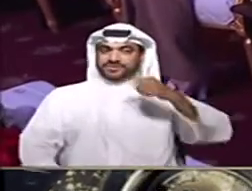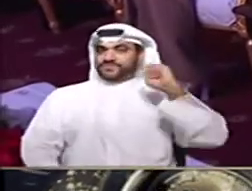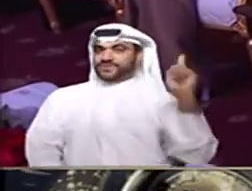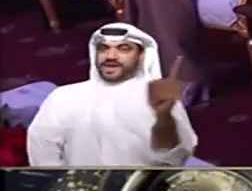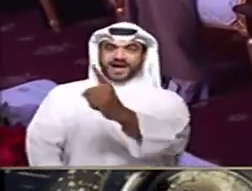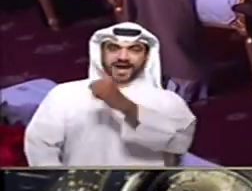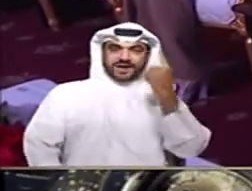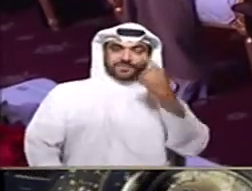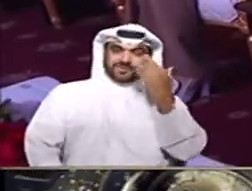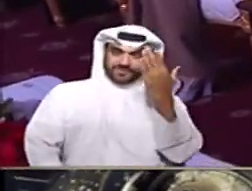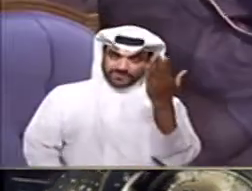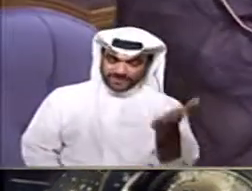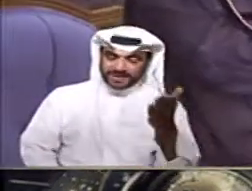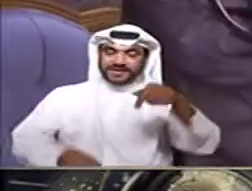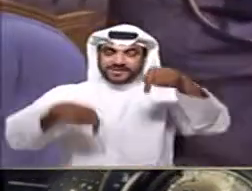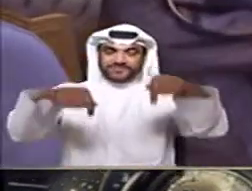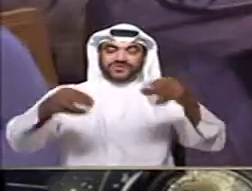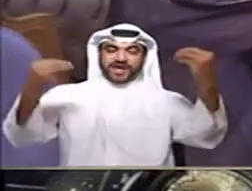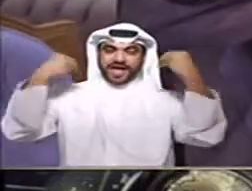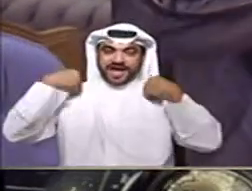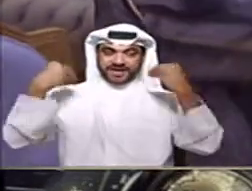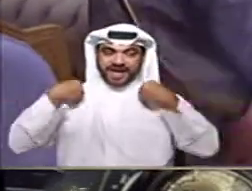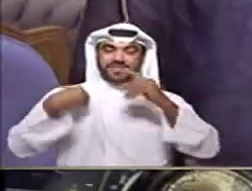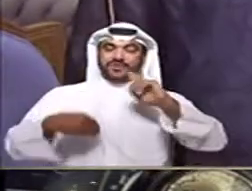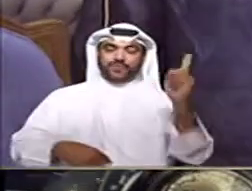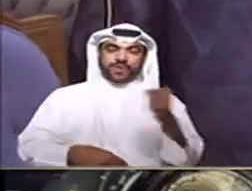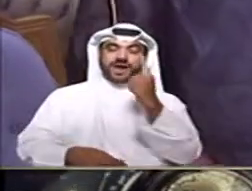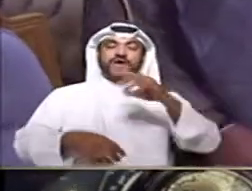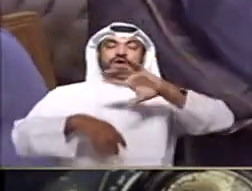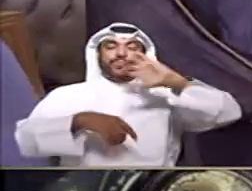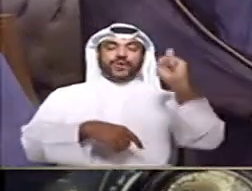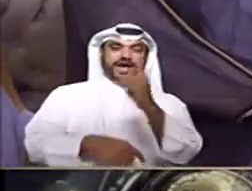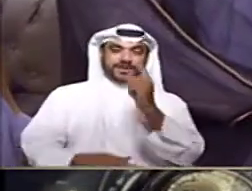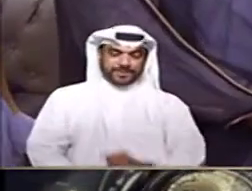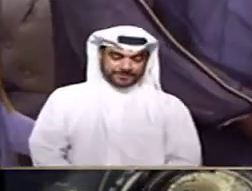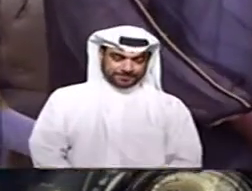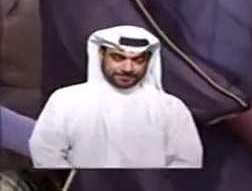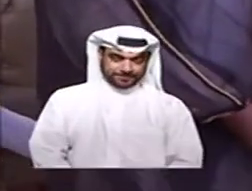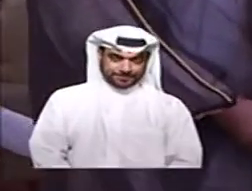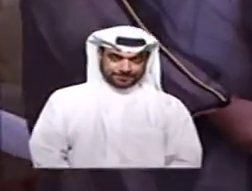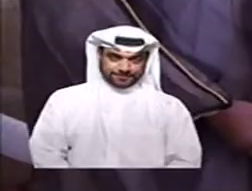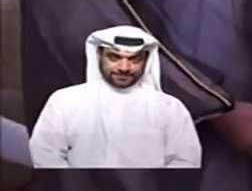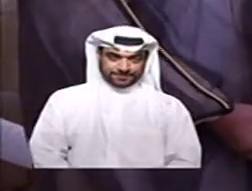المحافل والمناسبات الرياضية والإقليمية والدولية.